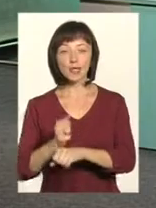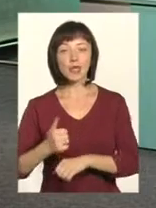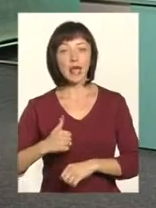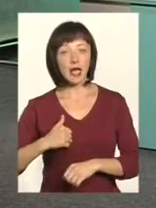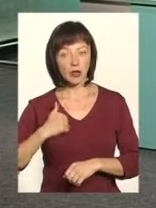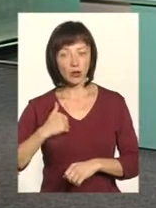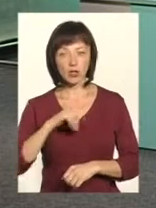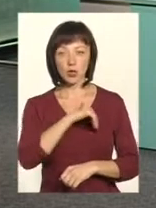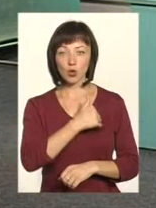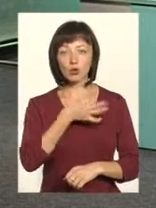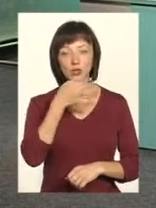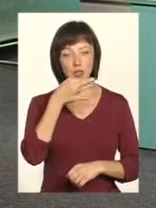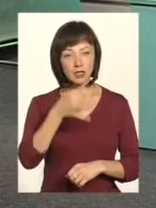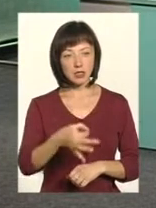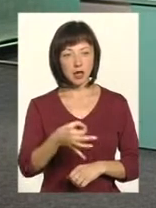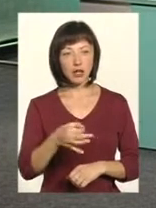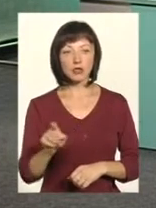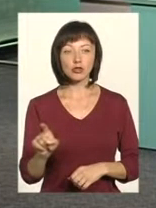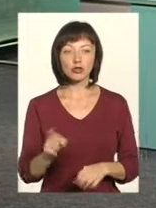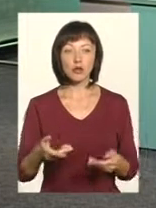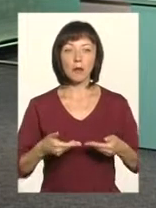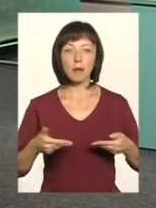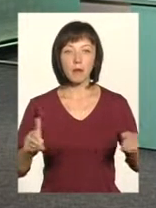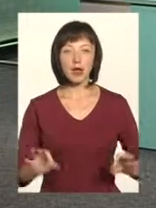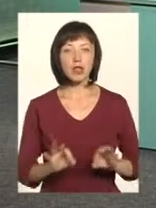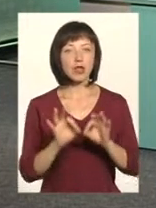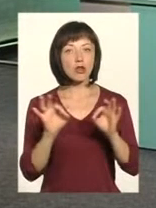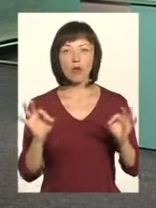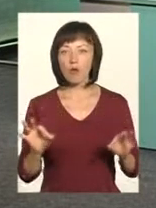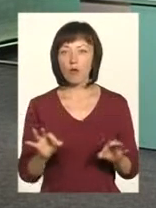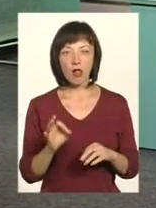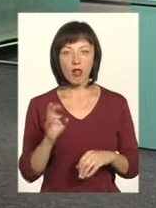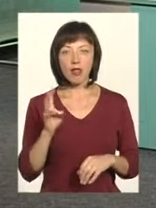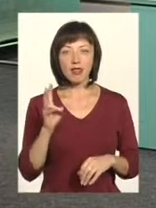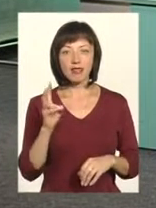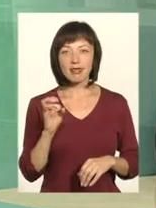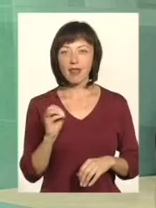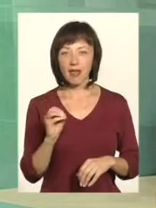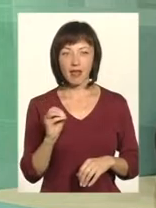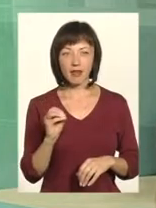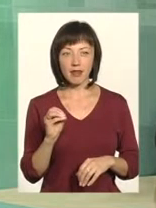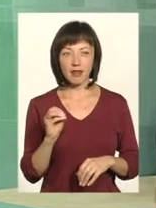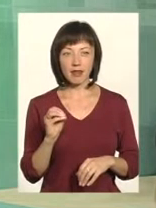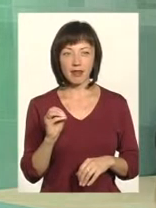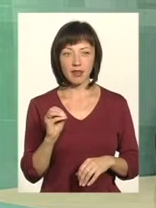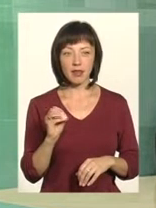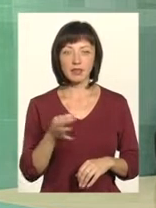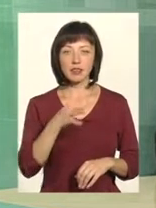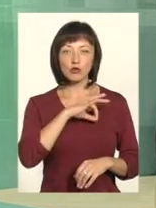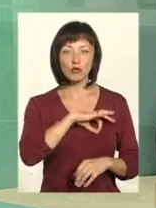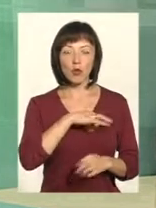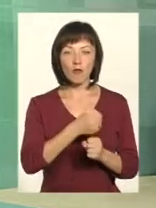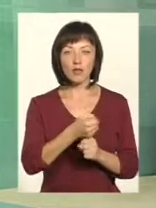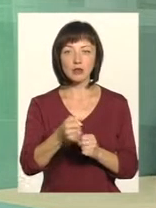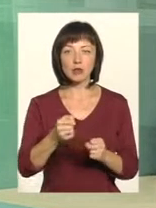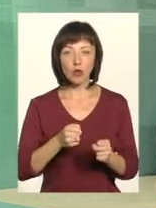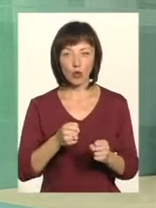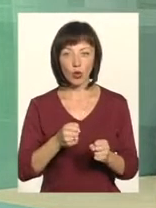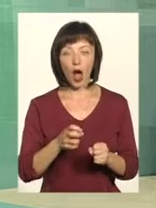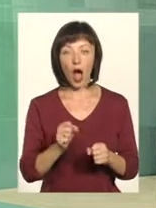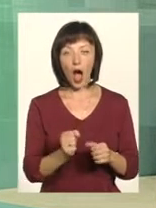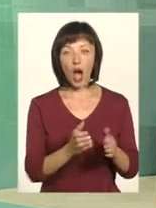що ми ніколи не переступали межу, тобто застосування зброї.